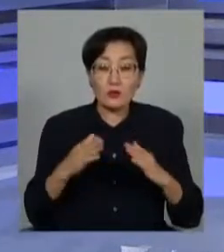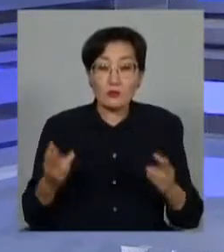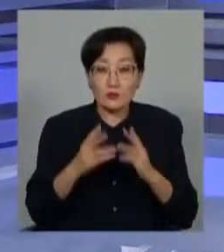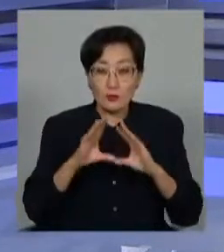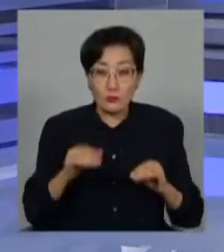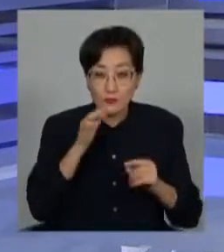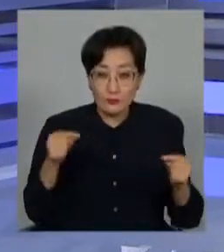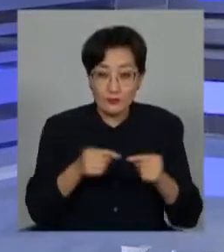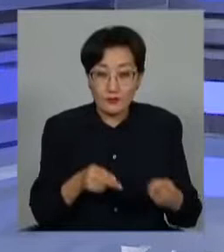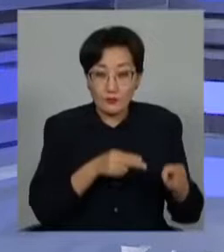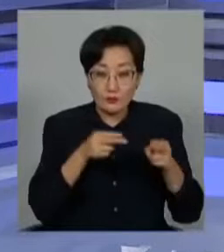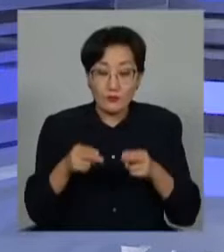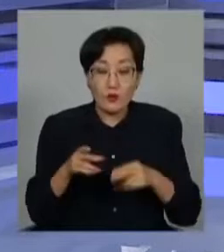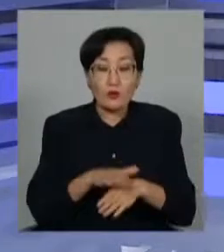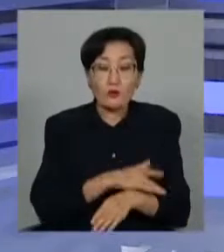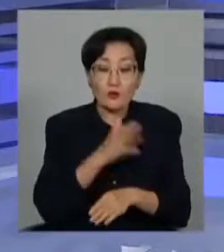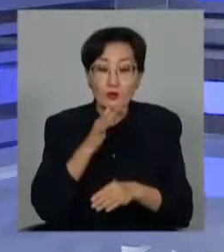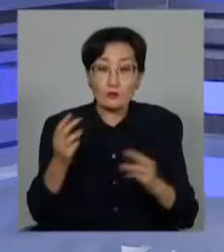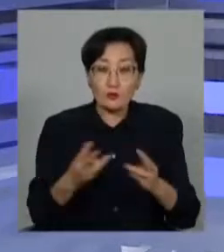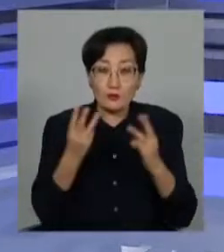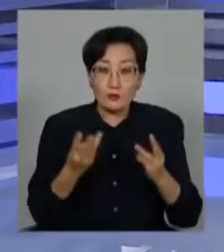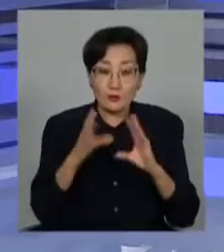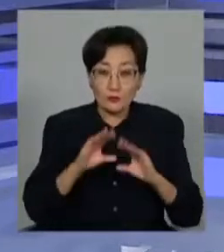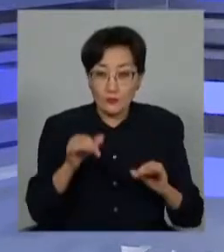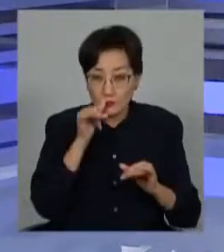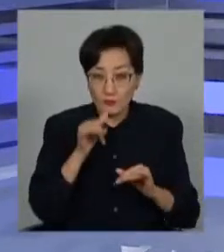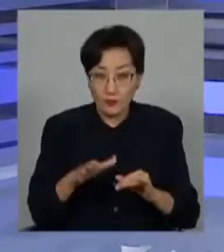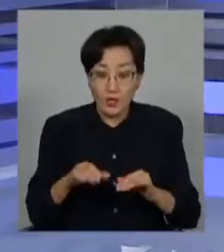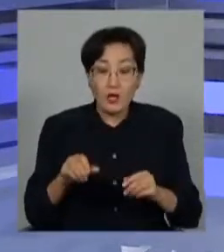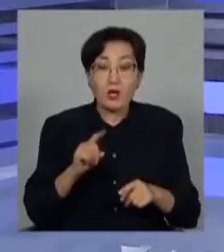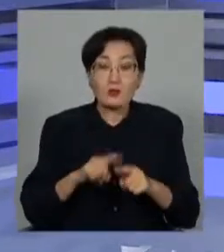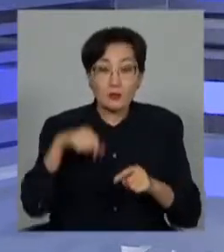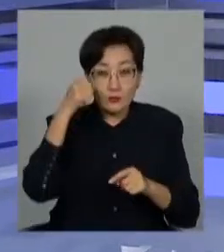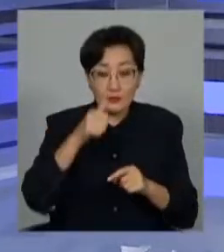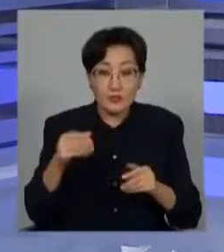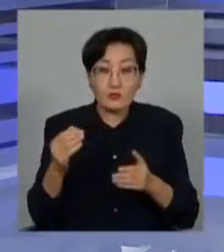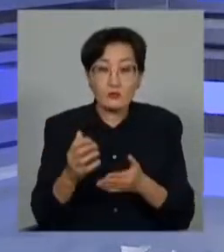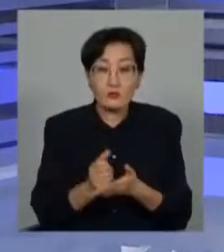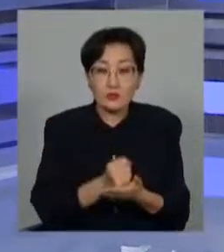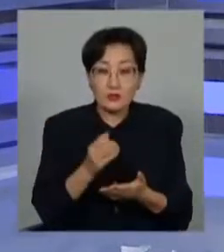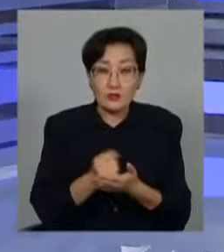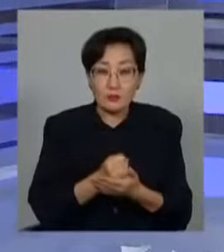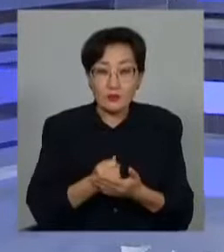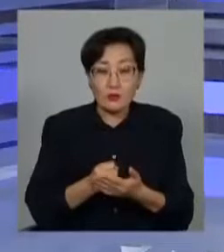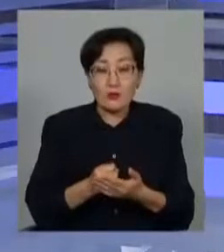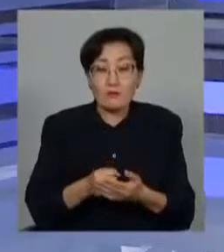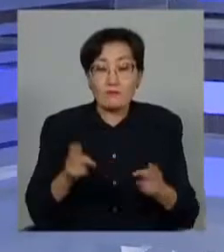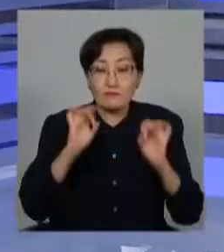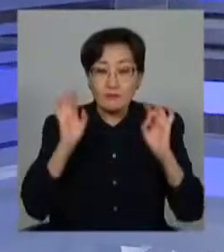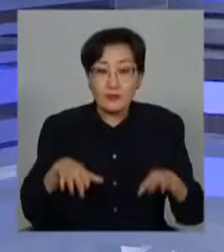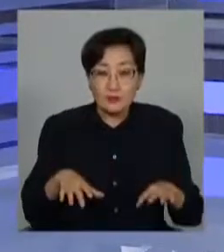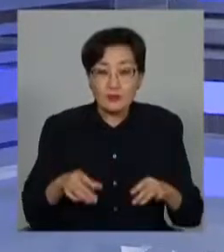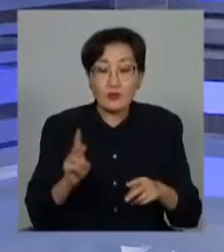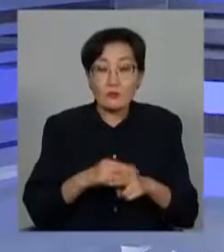уақытылы келгенімен көпке дейін қызыл жалынды ауыздықтай алмапты. Жылдар бойы жиған тергенінен қапыда айырылып қалған